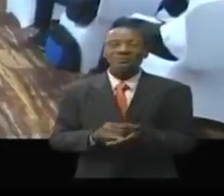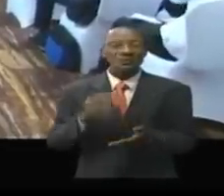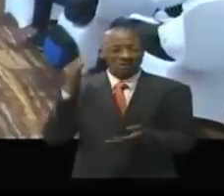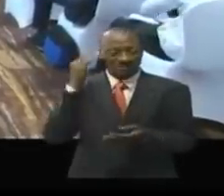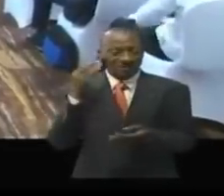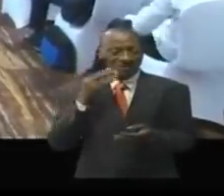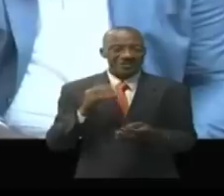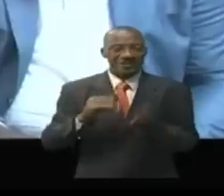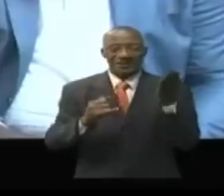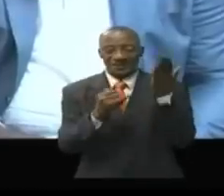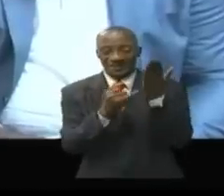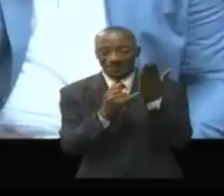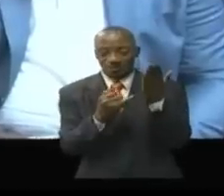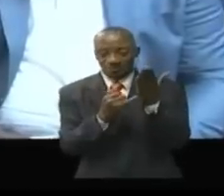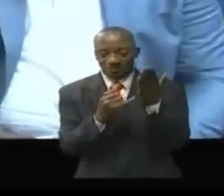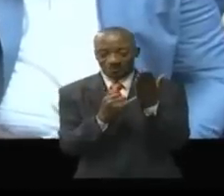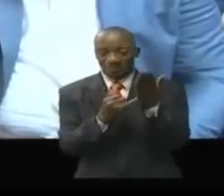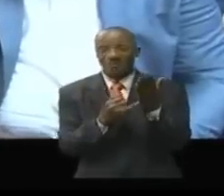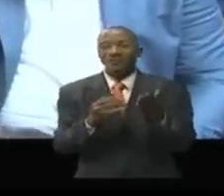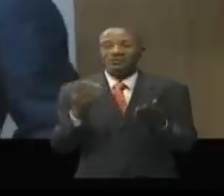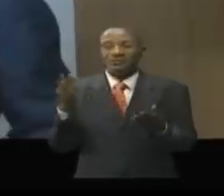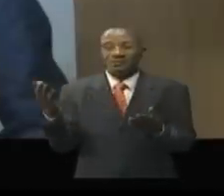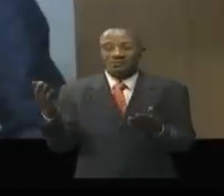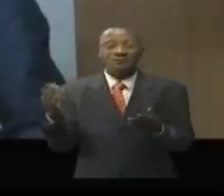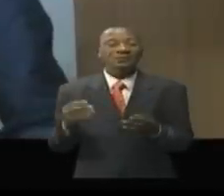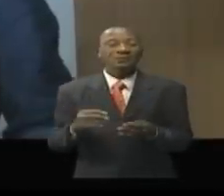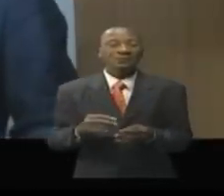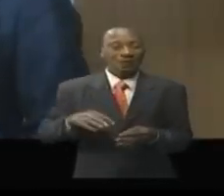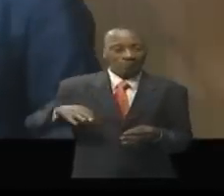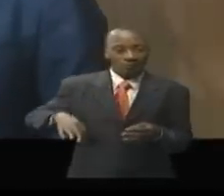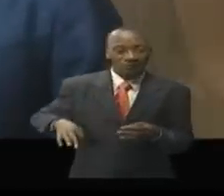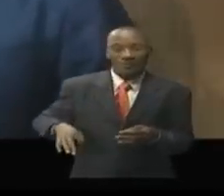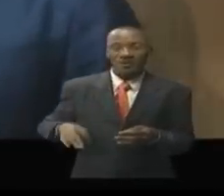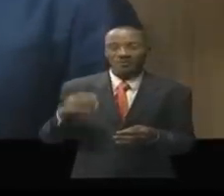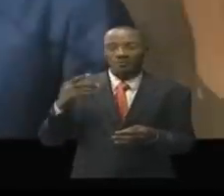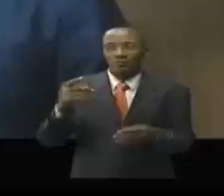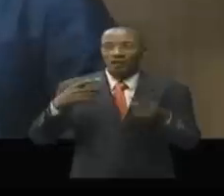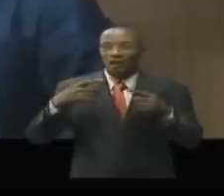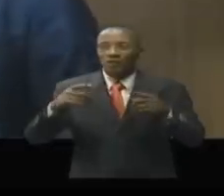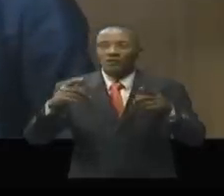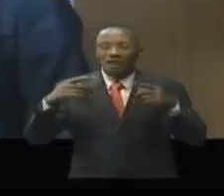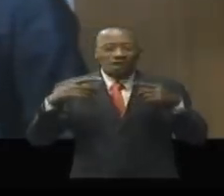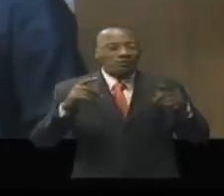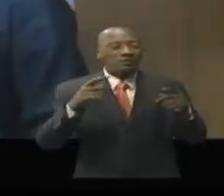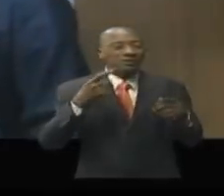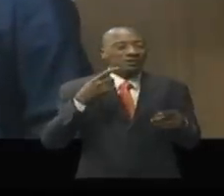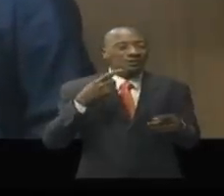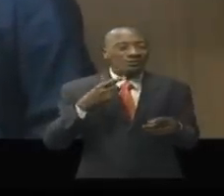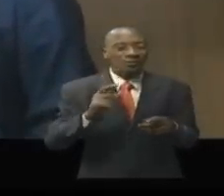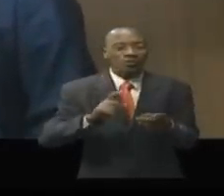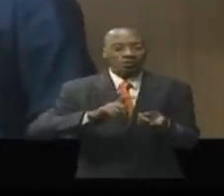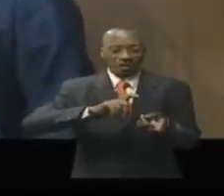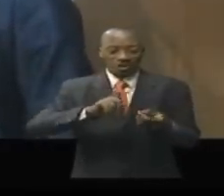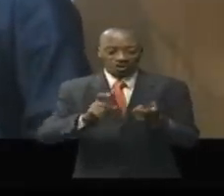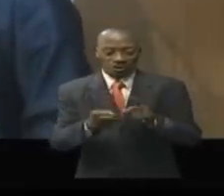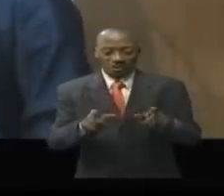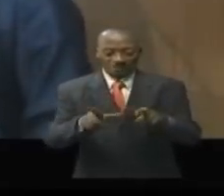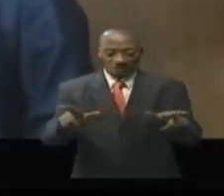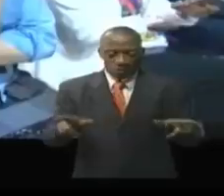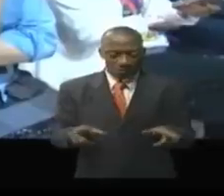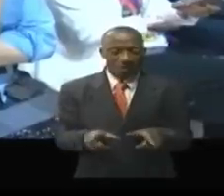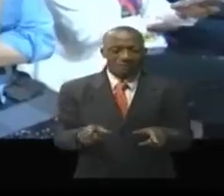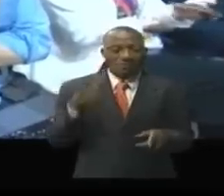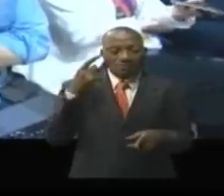l'Industrie, Julien Paluku Kaungia, une occasion pour lui de plaider pour la transformation locale des matières stratégiques des minerais